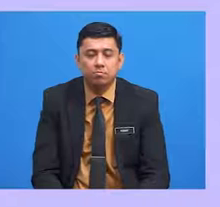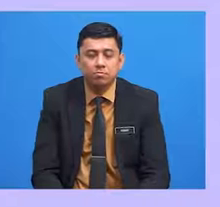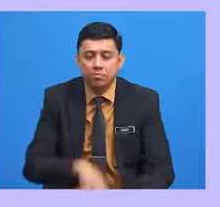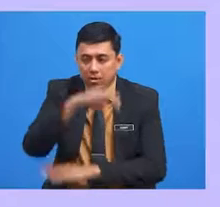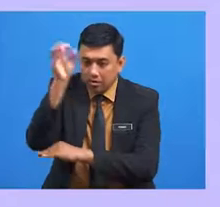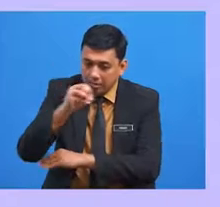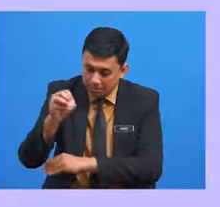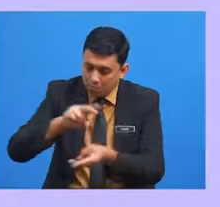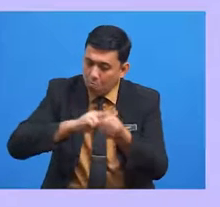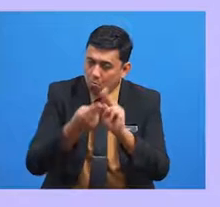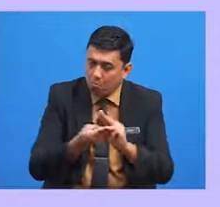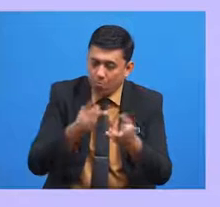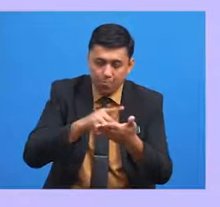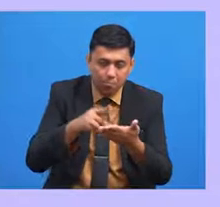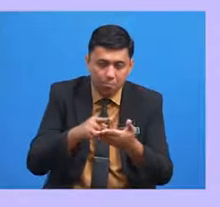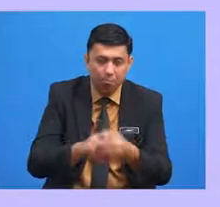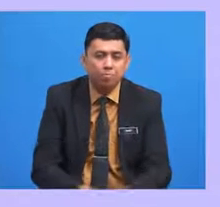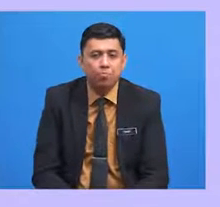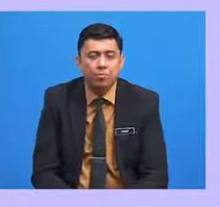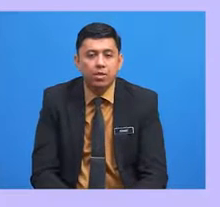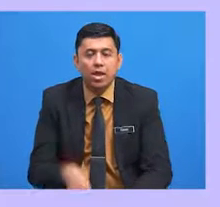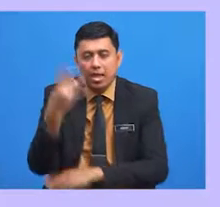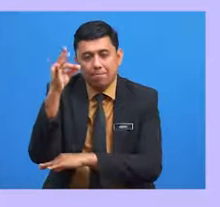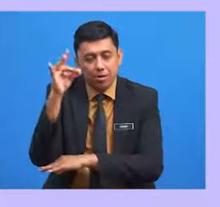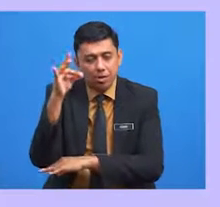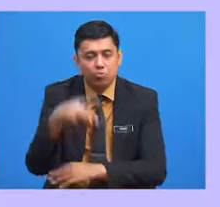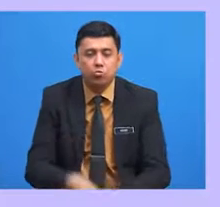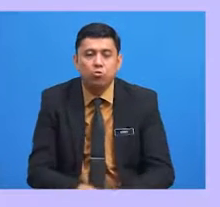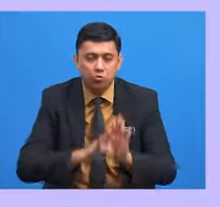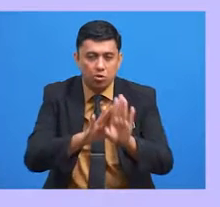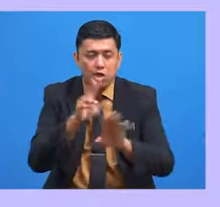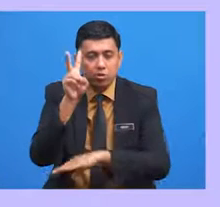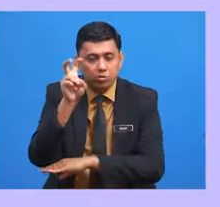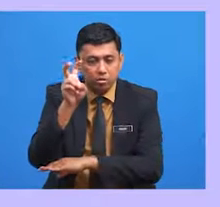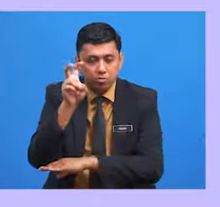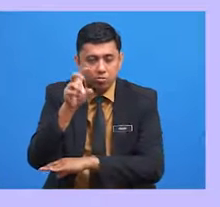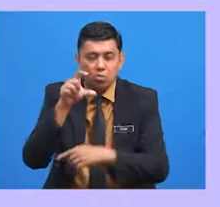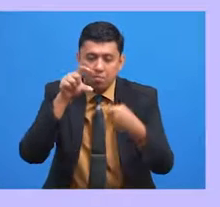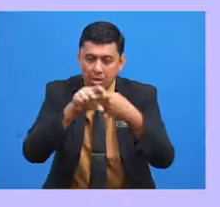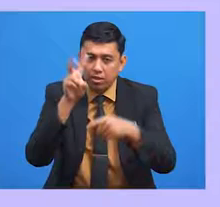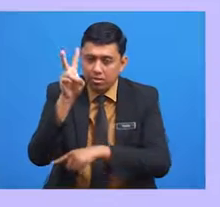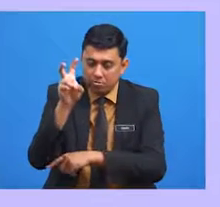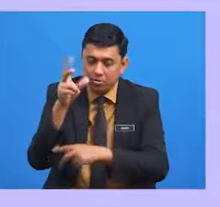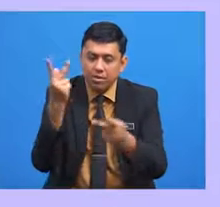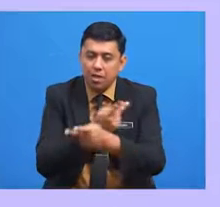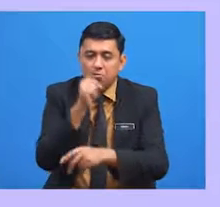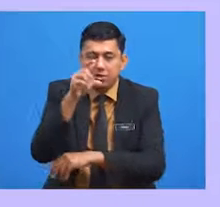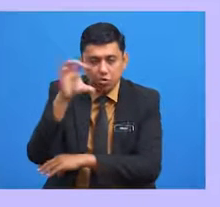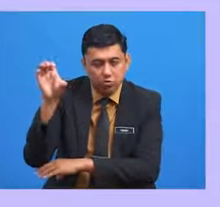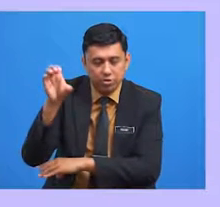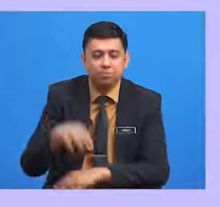Peratus perubahan kuantiti sama dengan 18 tolak 20 bahagi 20 darab